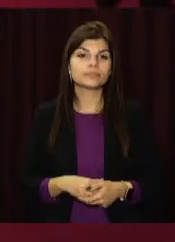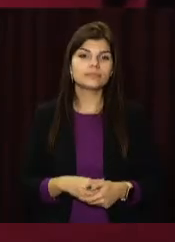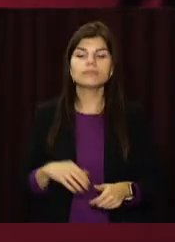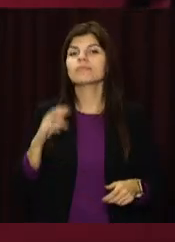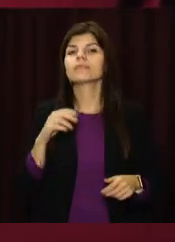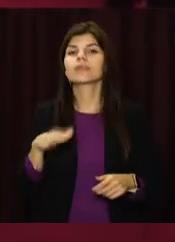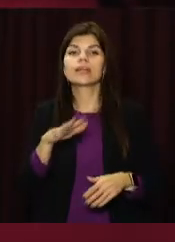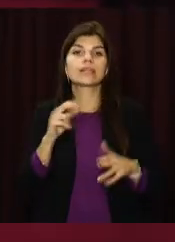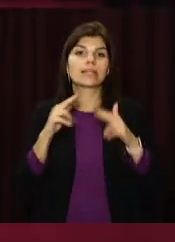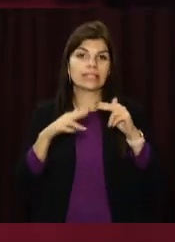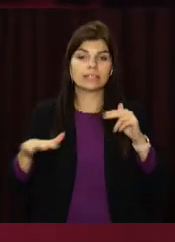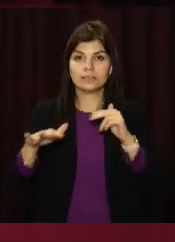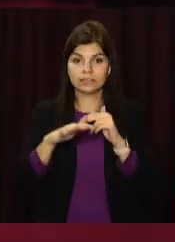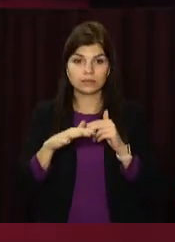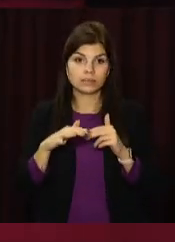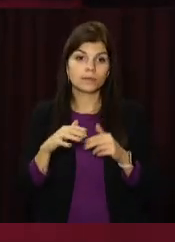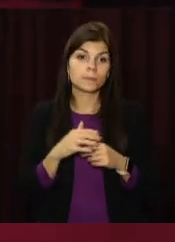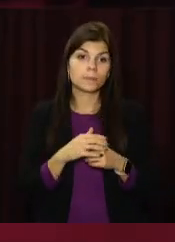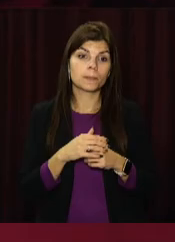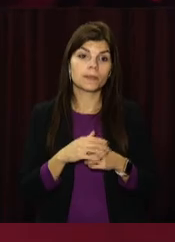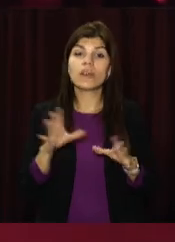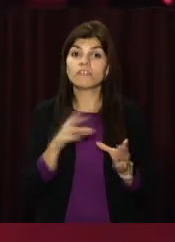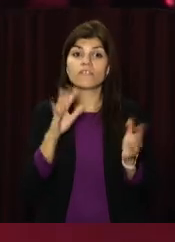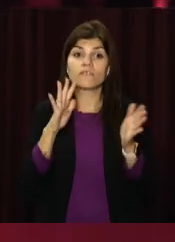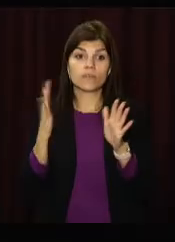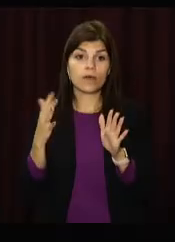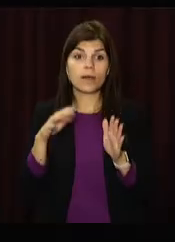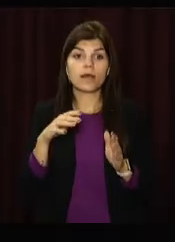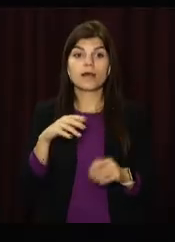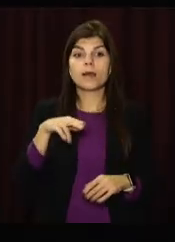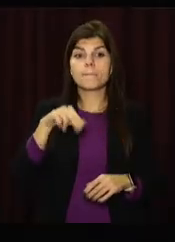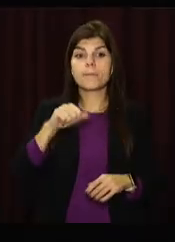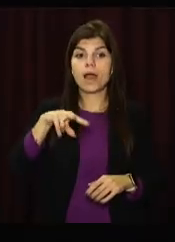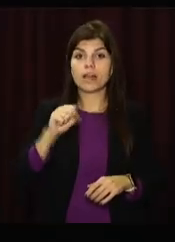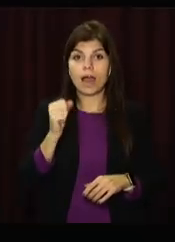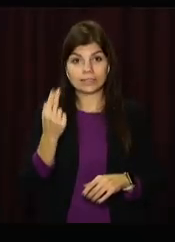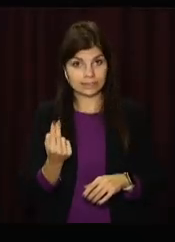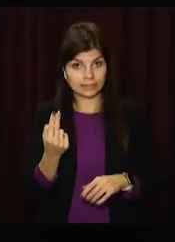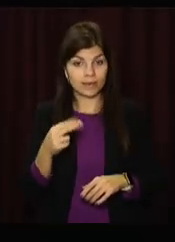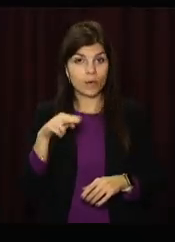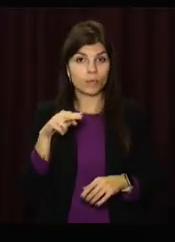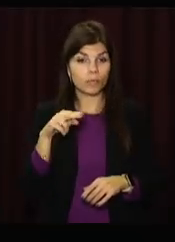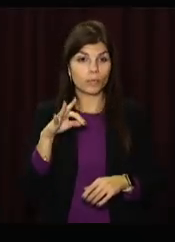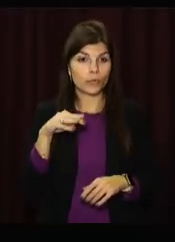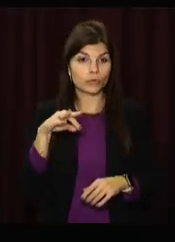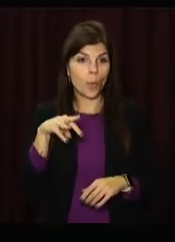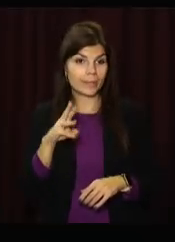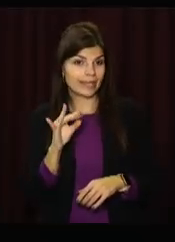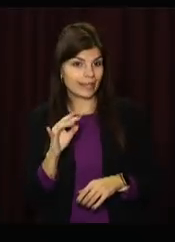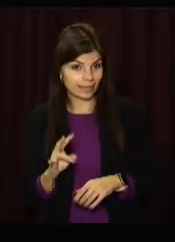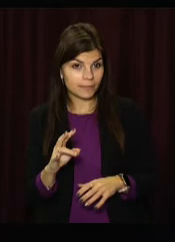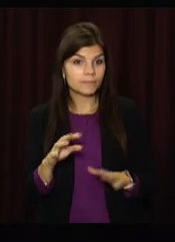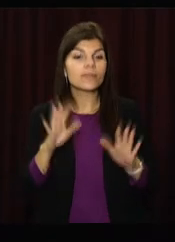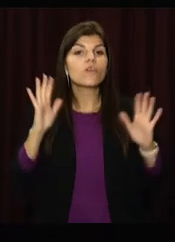влаштують спіритичний сеанс. Все відбудеться у палаці Потьомкіна під час екскурсії квесту. Тема інтерактивної прогулянки – замкова